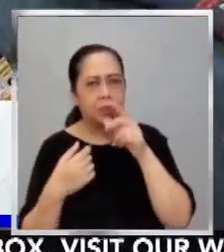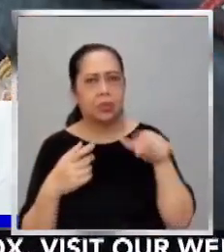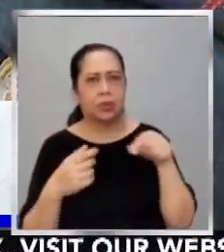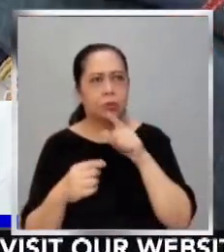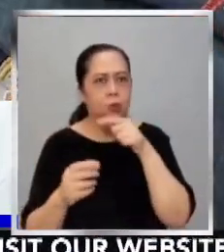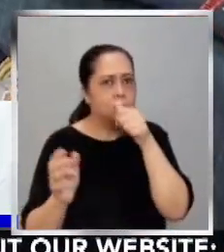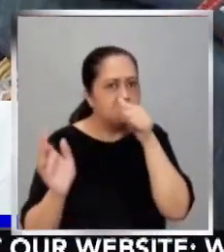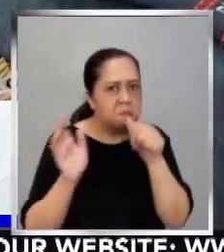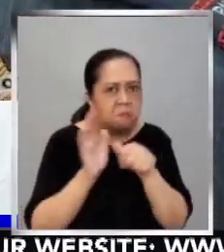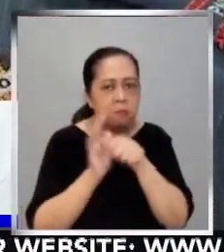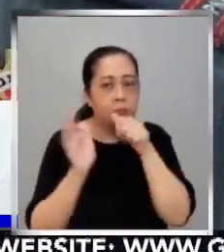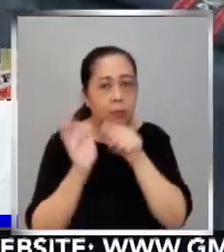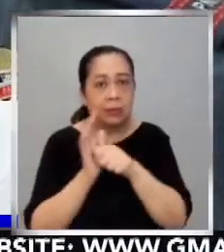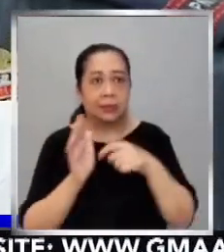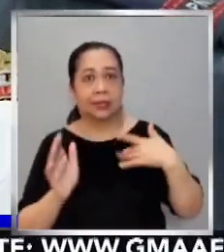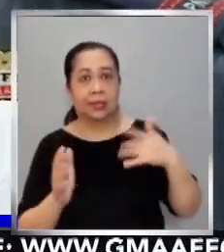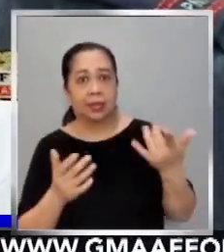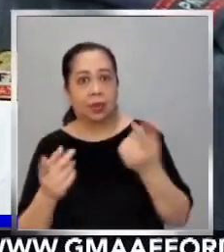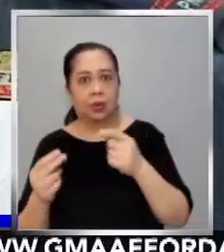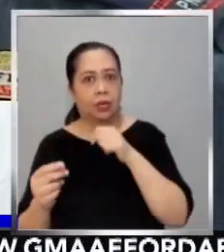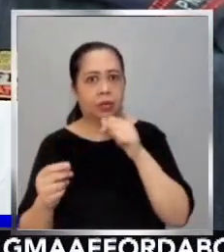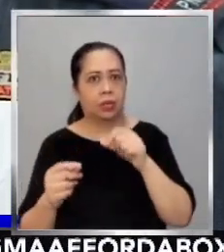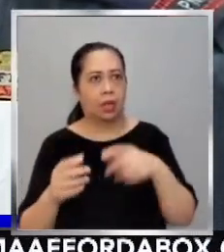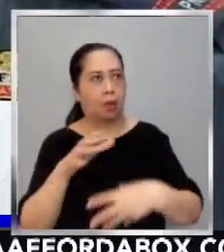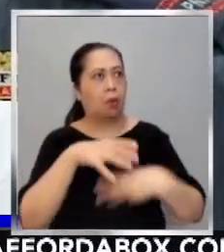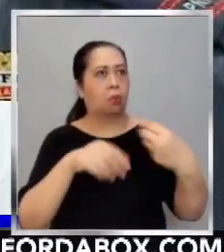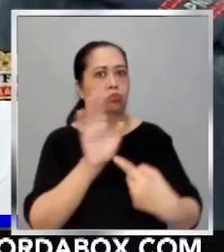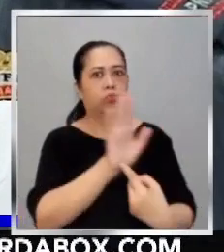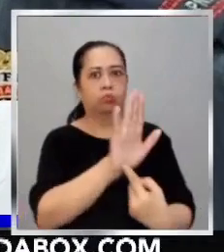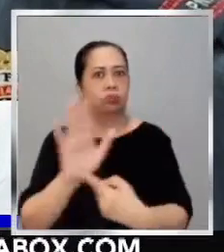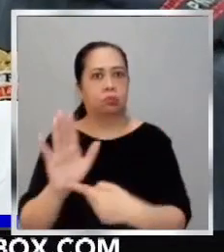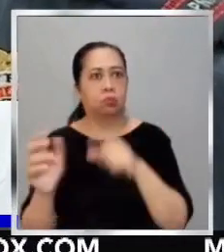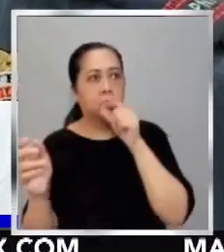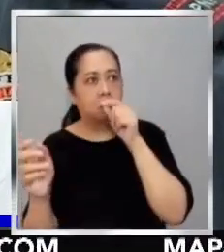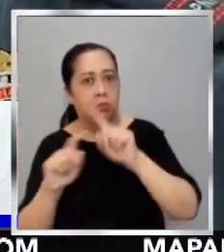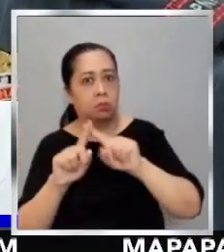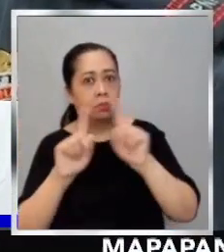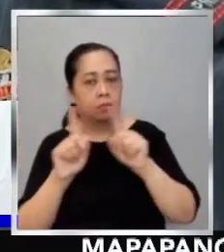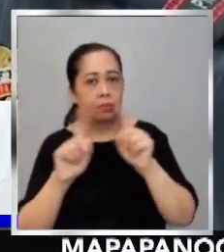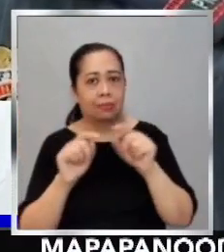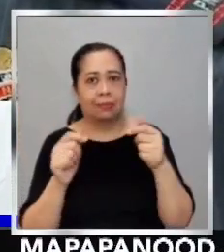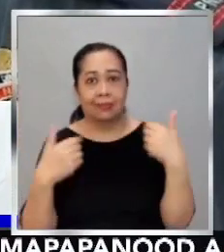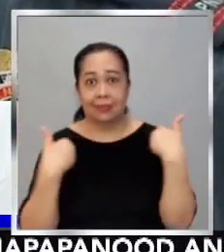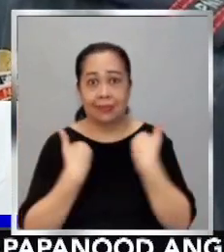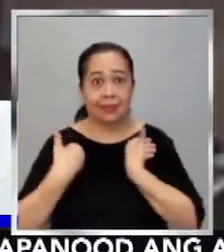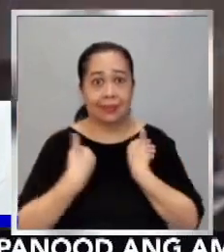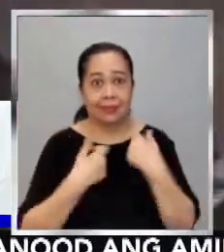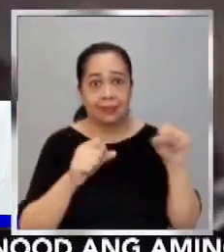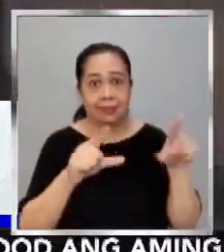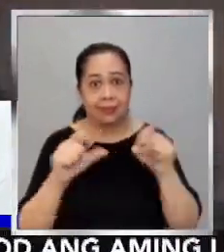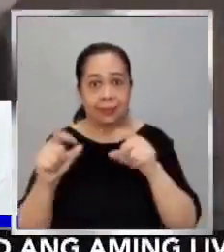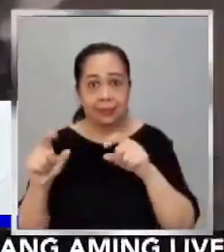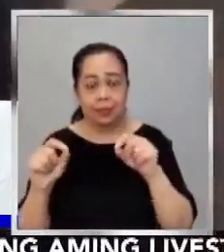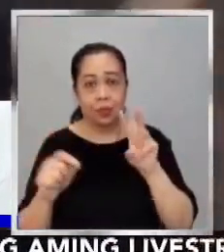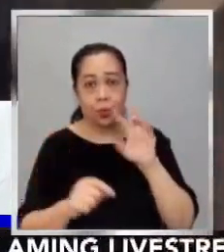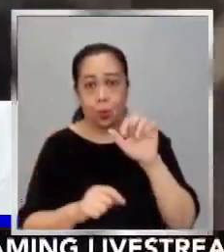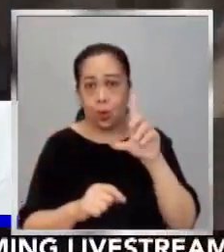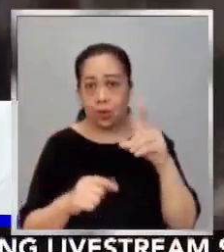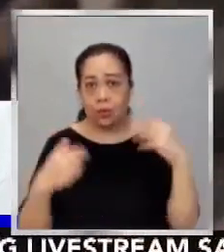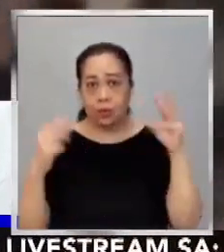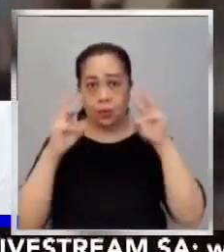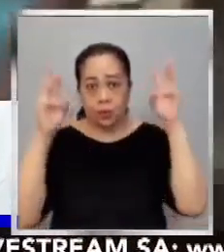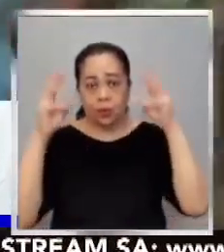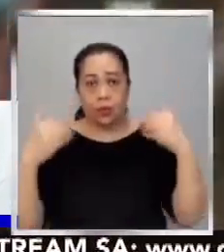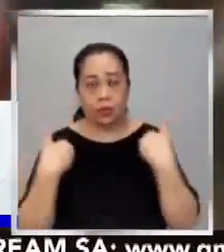style nila ngayon talaga, sir, hindi na nila nilalabas basta-basta yung kanilang mga illegal na binibenta.